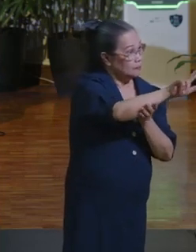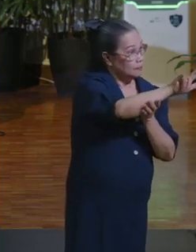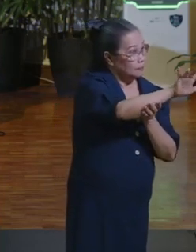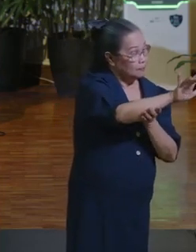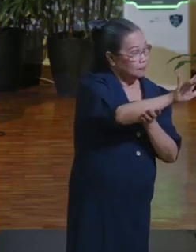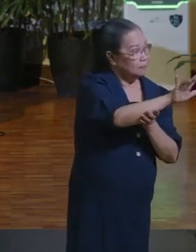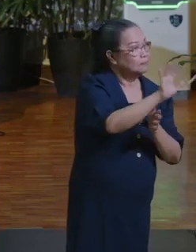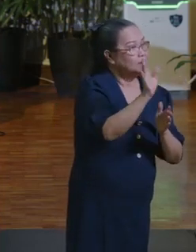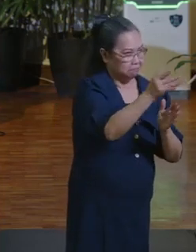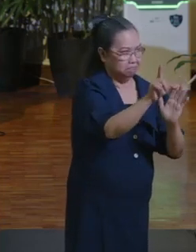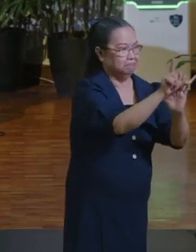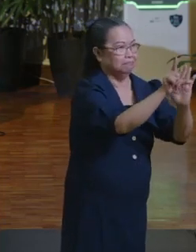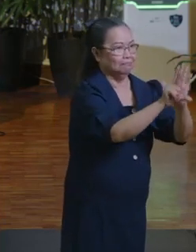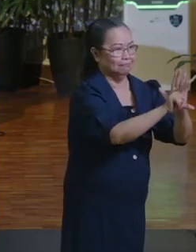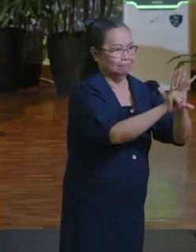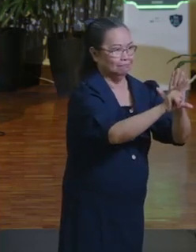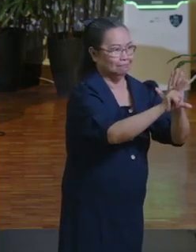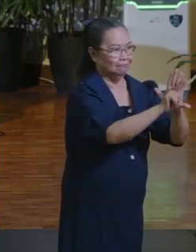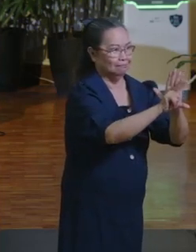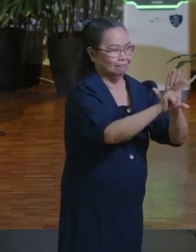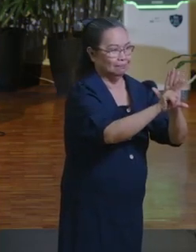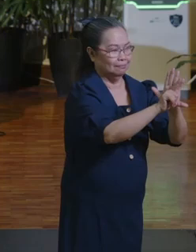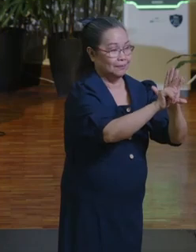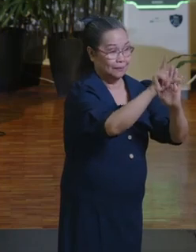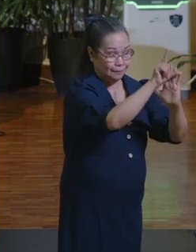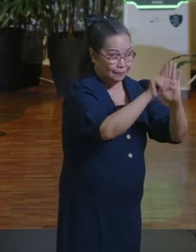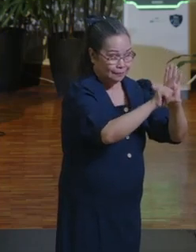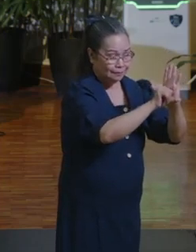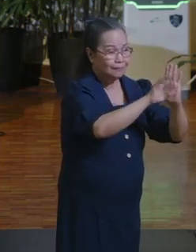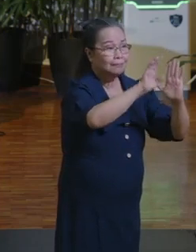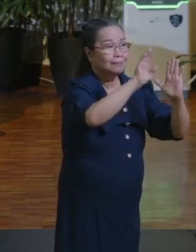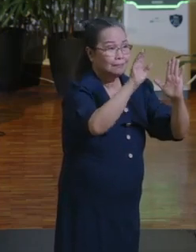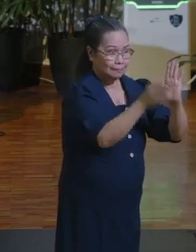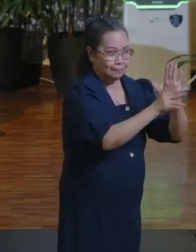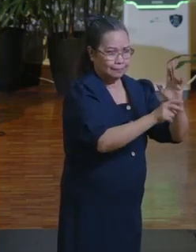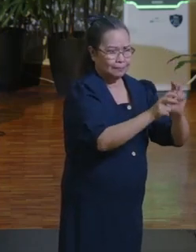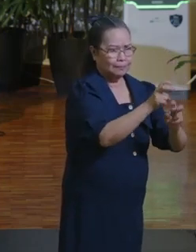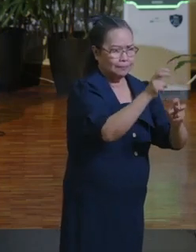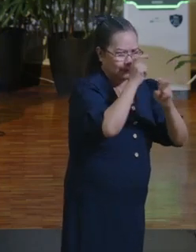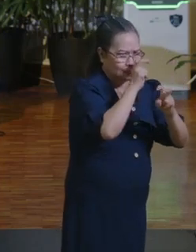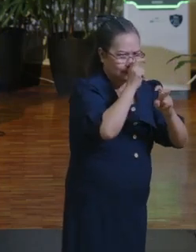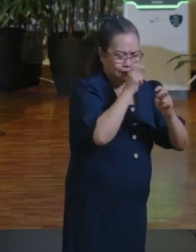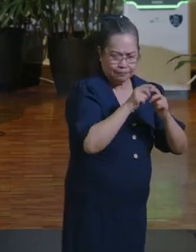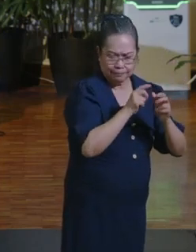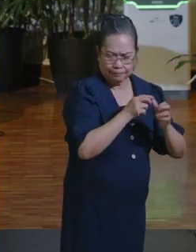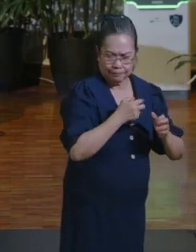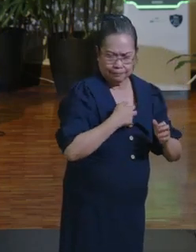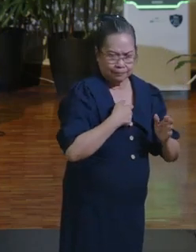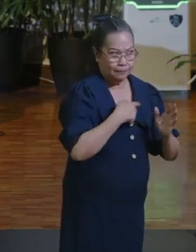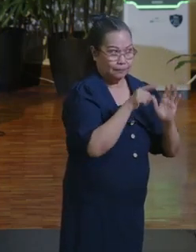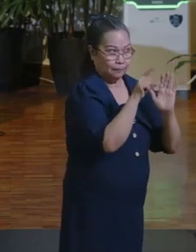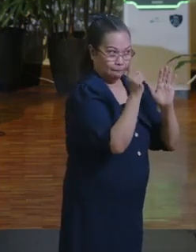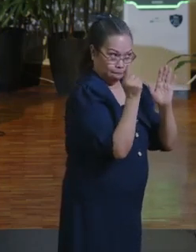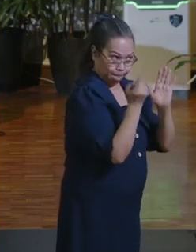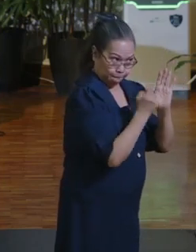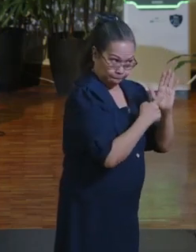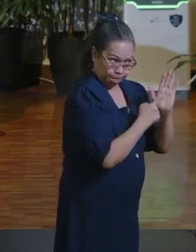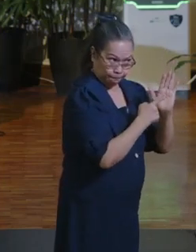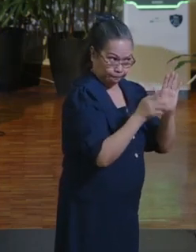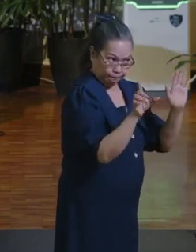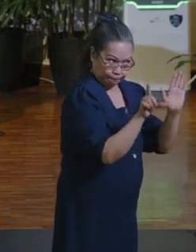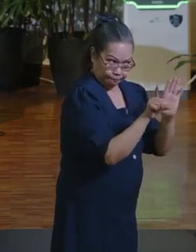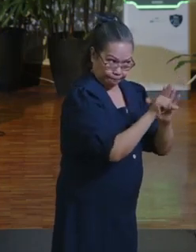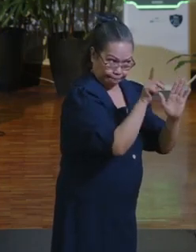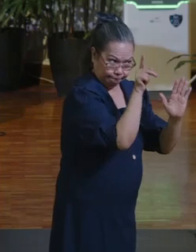daw ang batas. Ang batas parang stricto. Pero yon ay nagpoprotekta sa atin